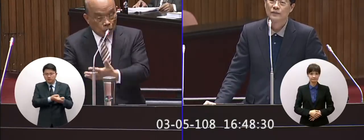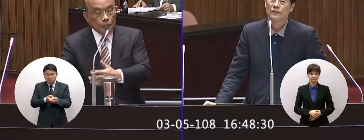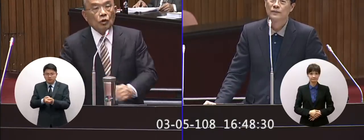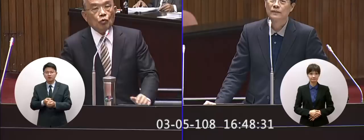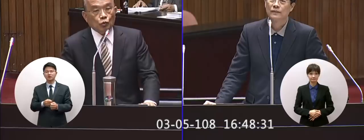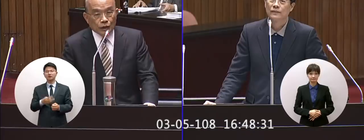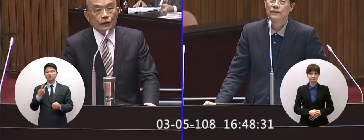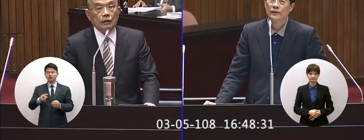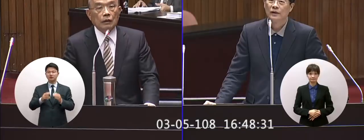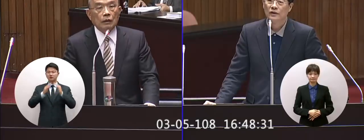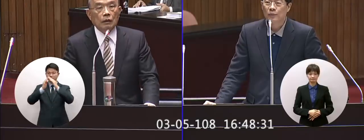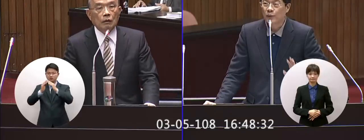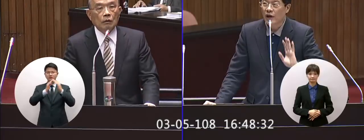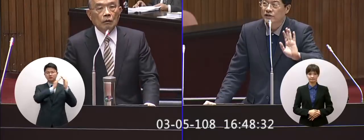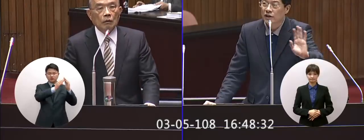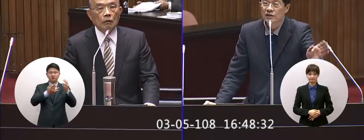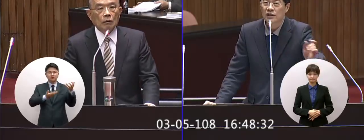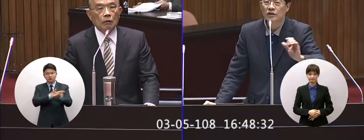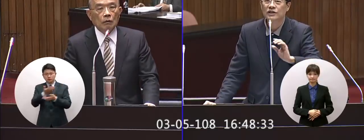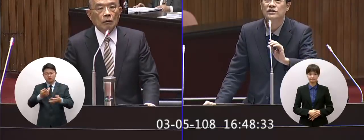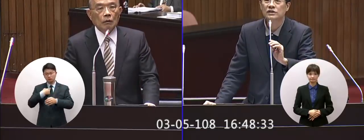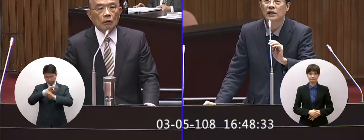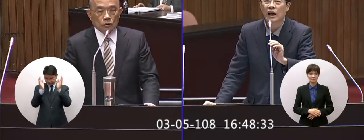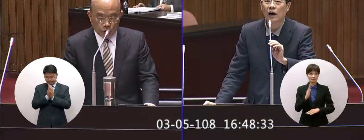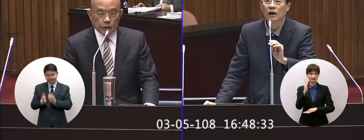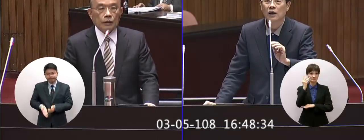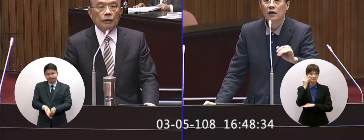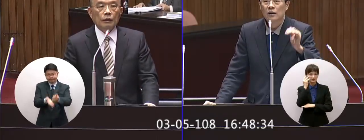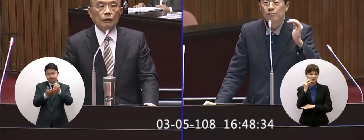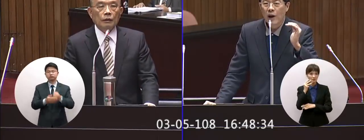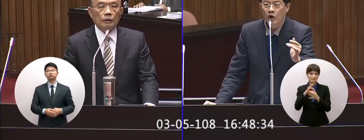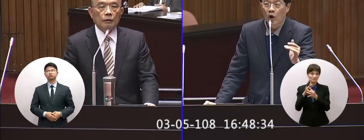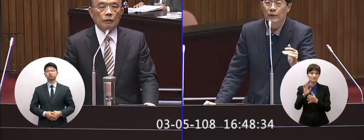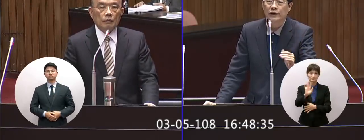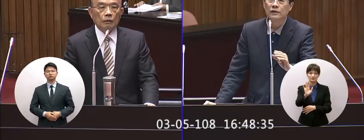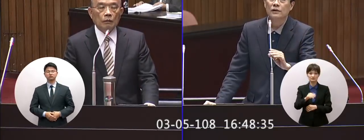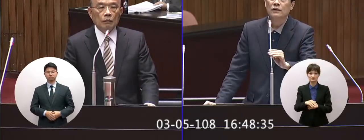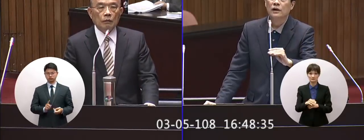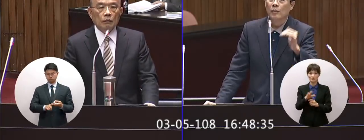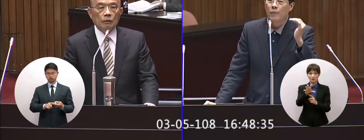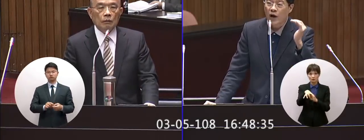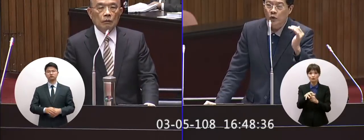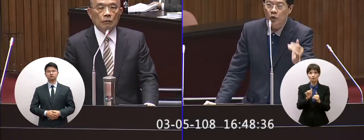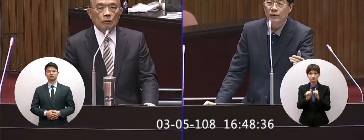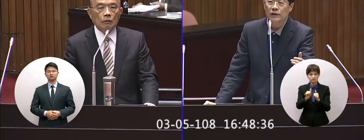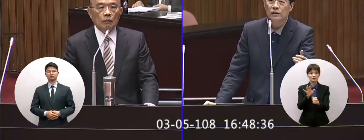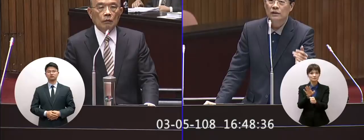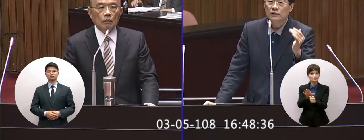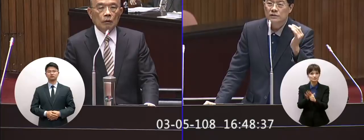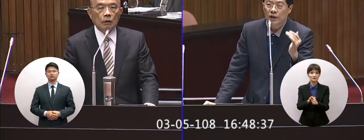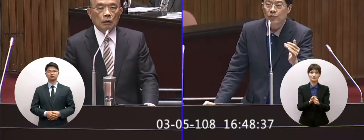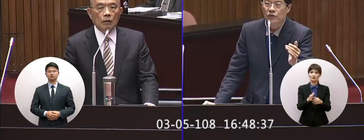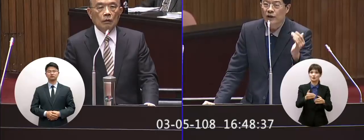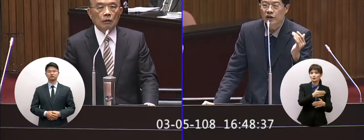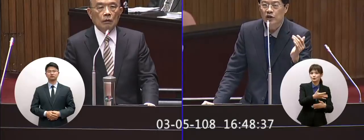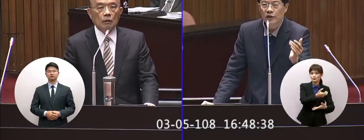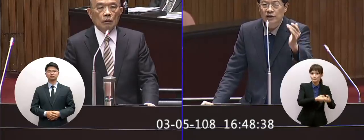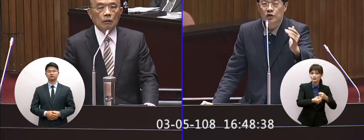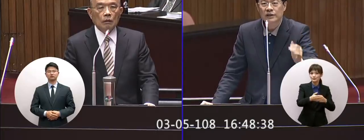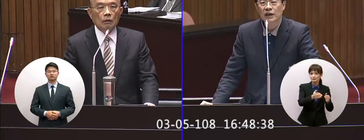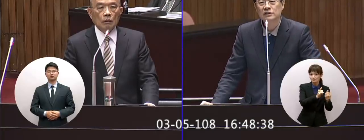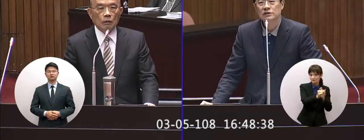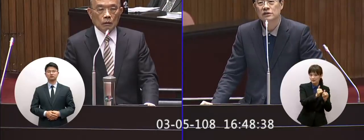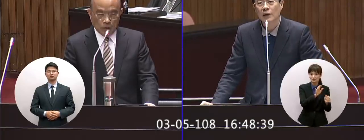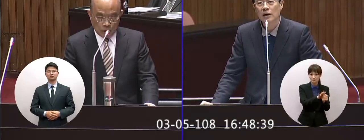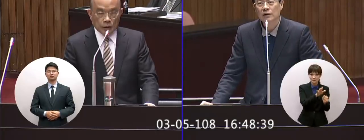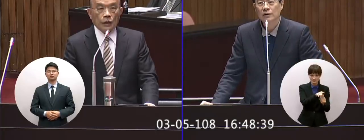来，我都没有鼓励的， 就不要牵涉到政治的了 哈。对的， 帮农民，帮渔民。这个部分你愿